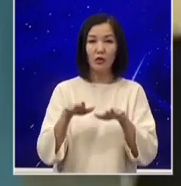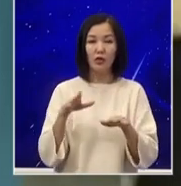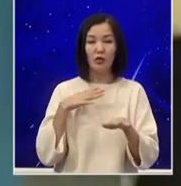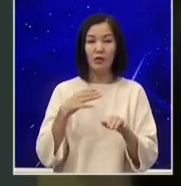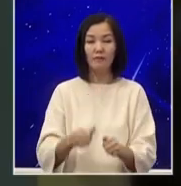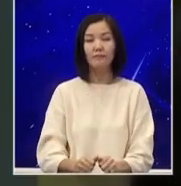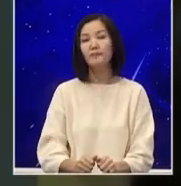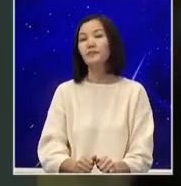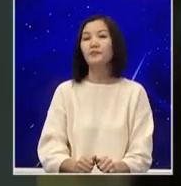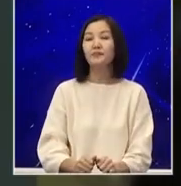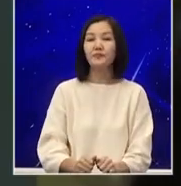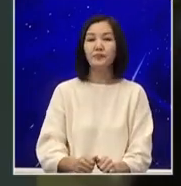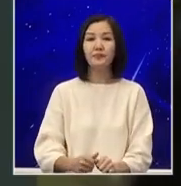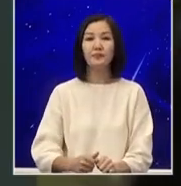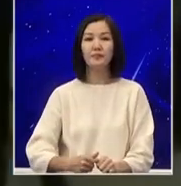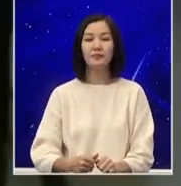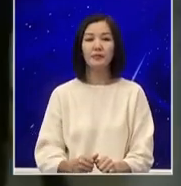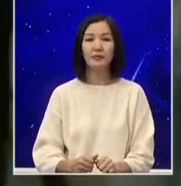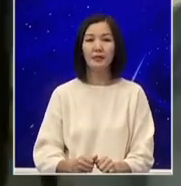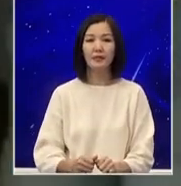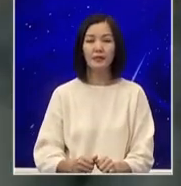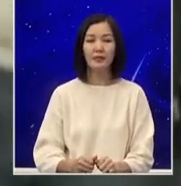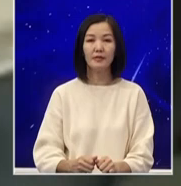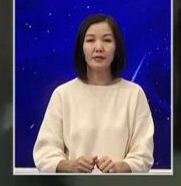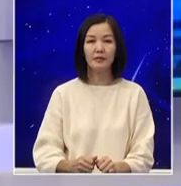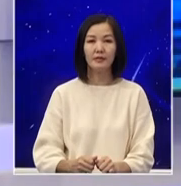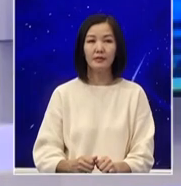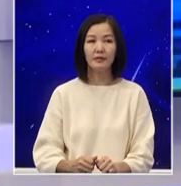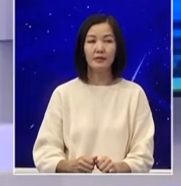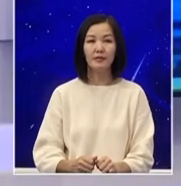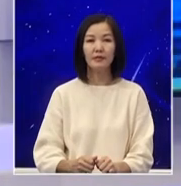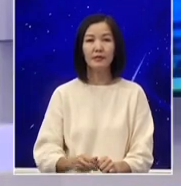Топтаманы ғаламтор ақпараттарымен дайындаған Мадина Несіпбек, Жетісу телеарнасы.